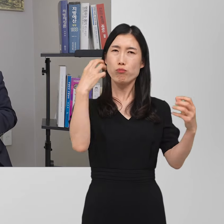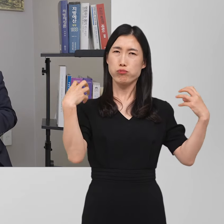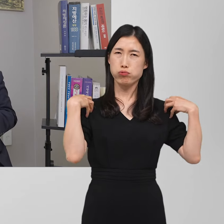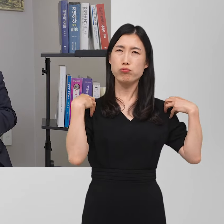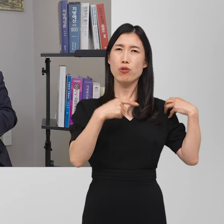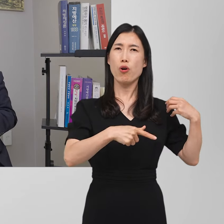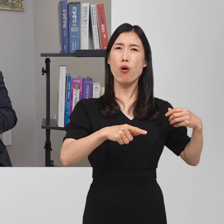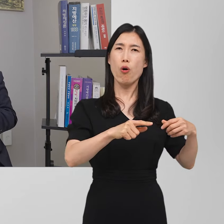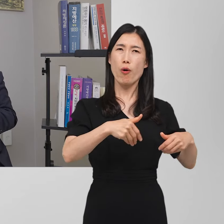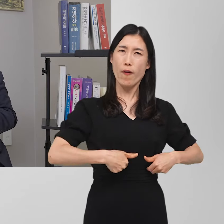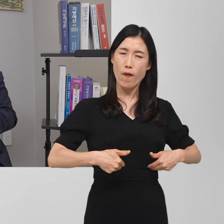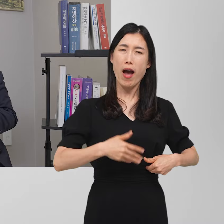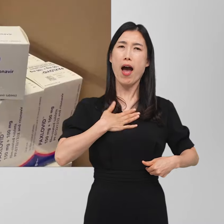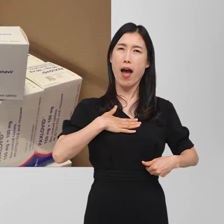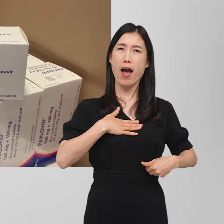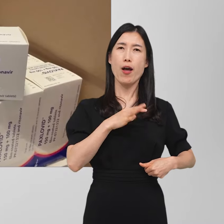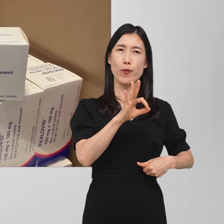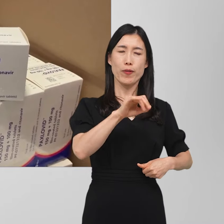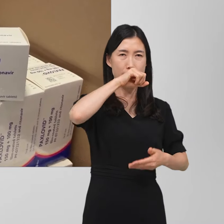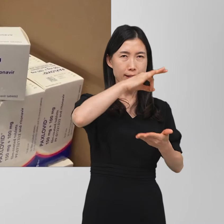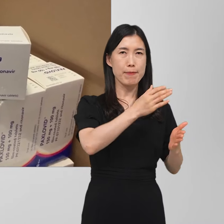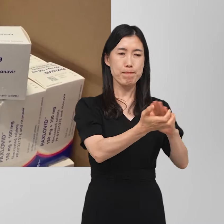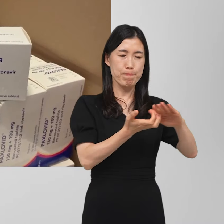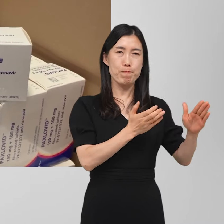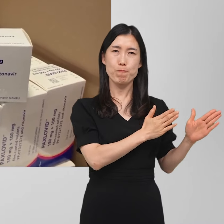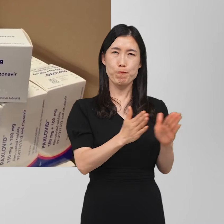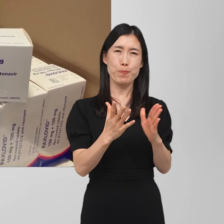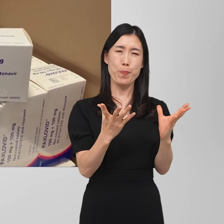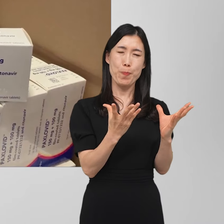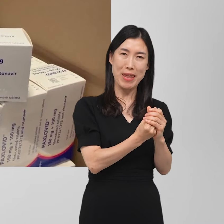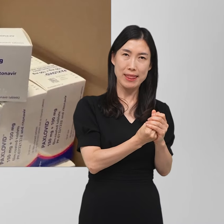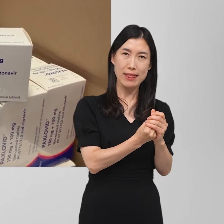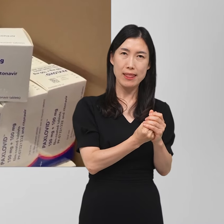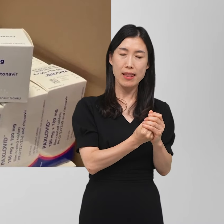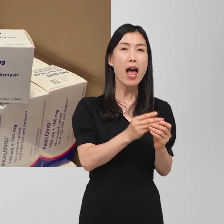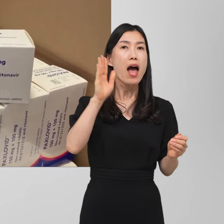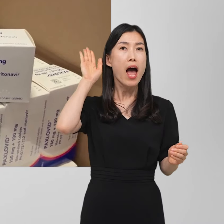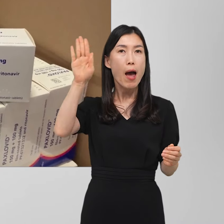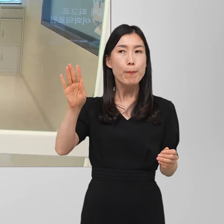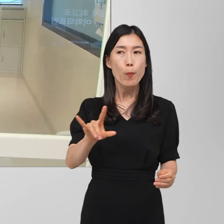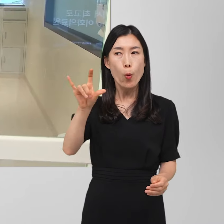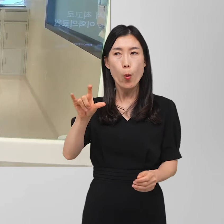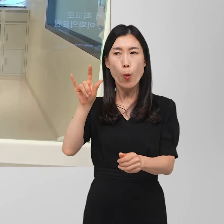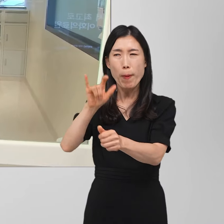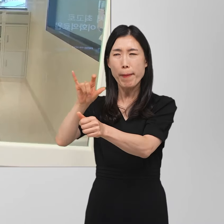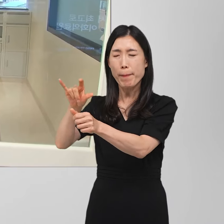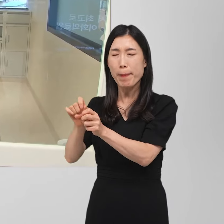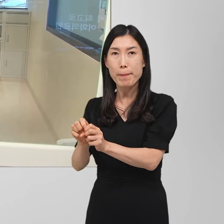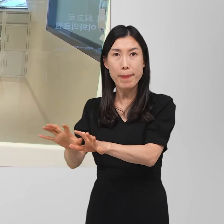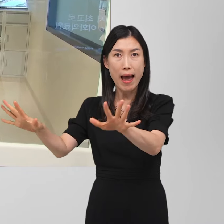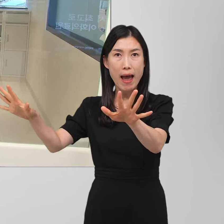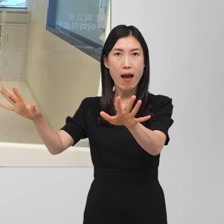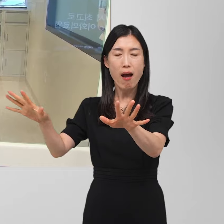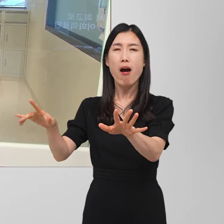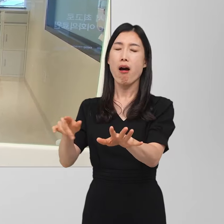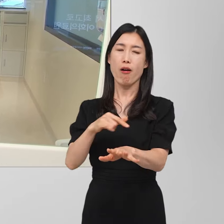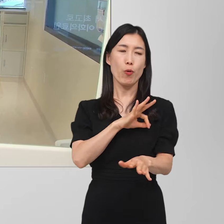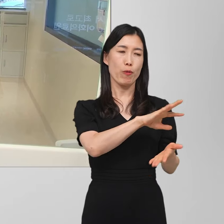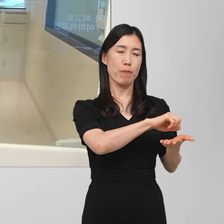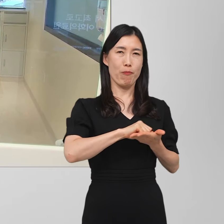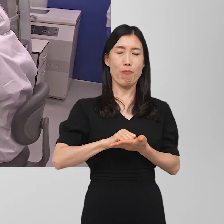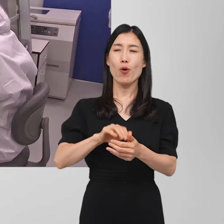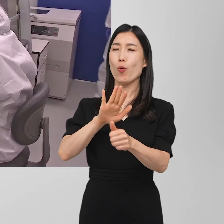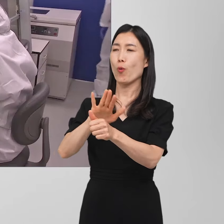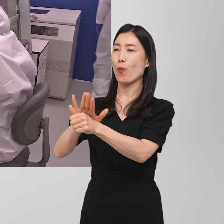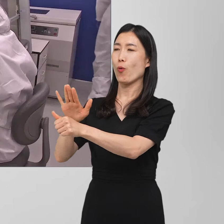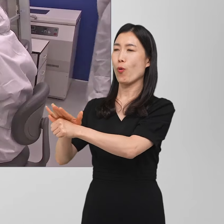지원이라는 것이 있는데요. 이건 뭐냐면 치료제를 통해서 완치를 도모하거나 아니면 병상을 운영을 해서 또 관리를